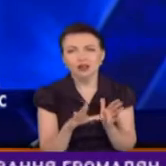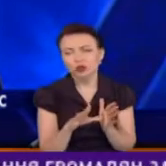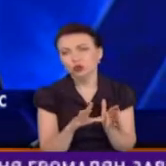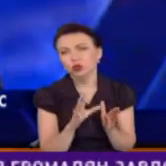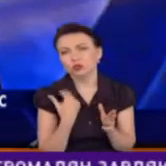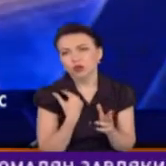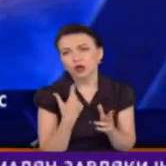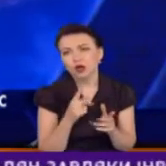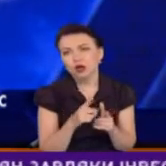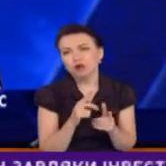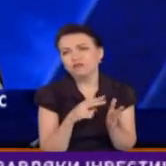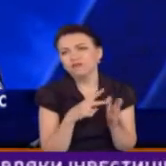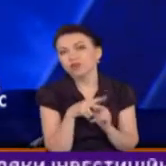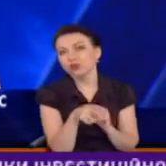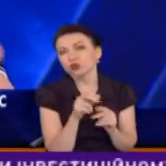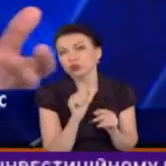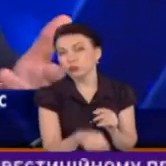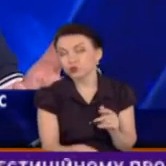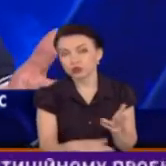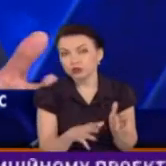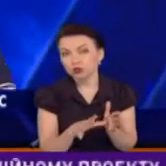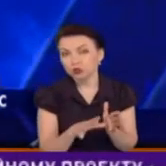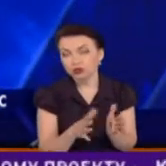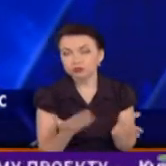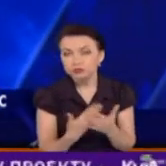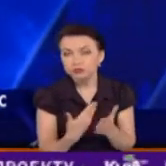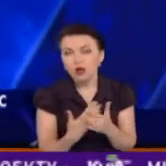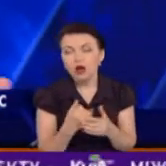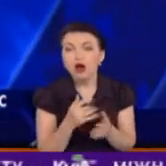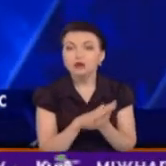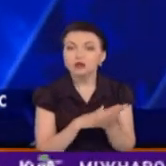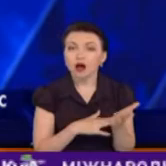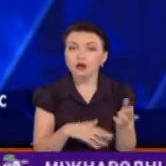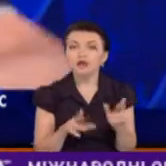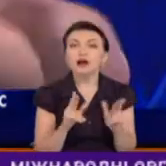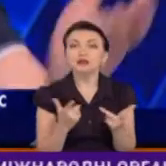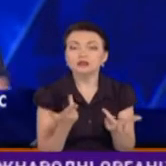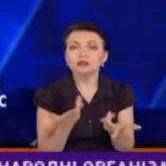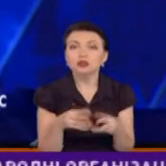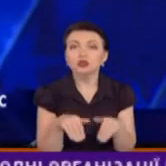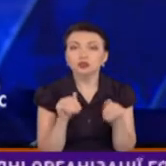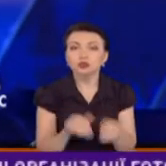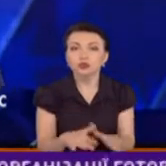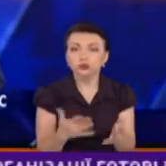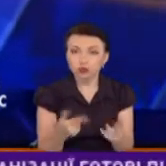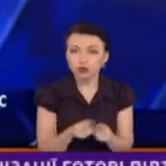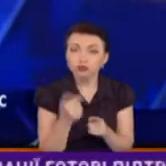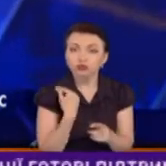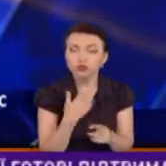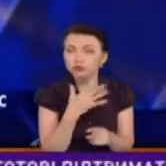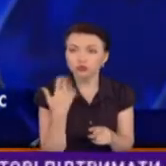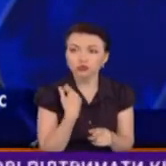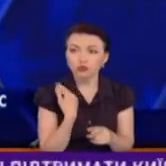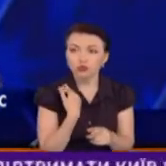зрозуміло, бо можна відімкнути достатньо швидко електроенергію. А далі, як це розрулює, от така якась структура боргу. І